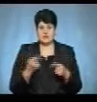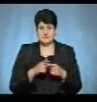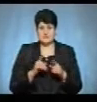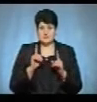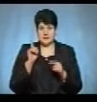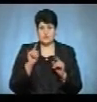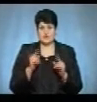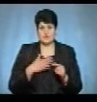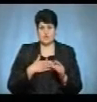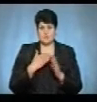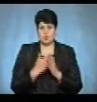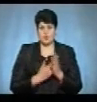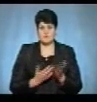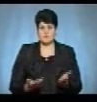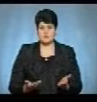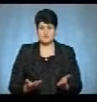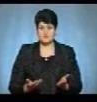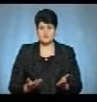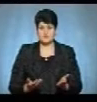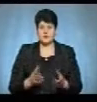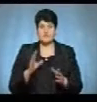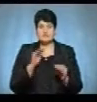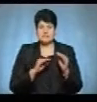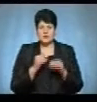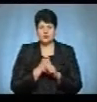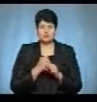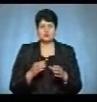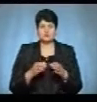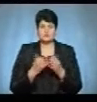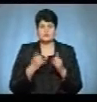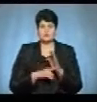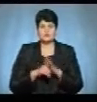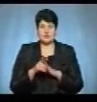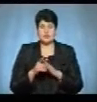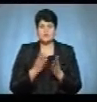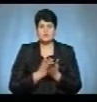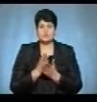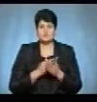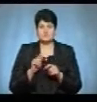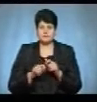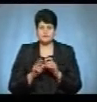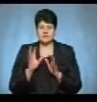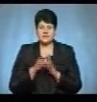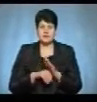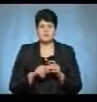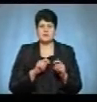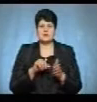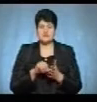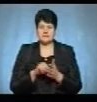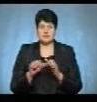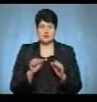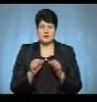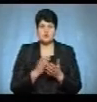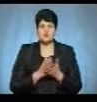програміст. До складу робочої групи, яка сьогодні розпочала службове розслідування, увійшли представники управління цивільного захисту,